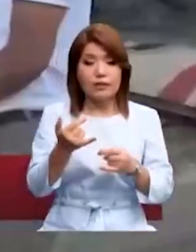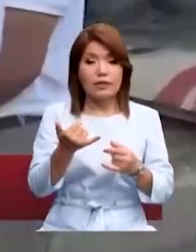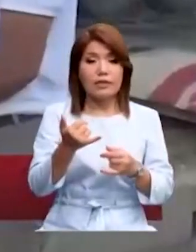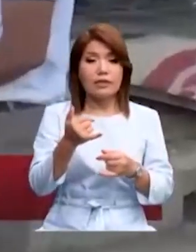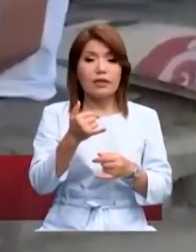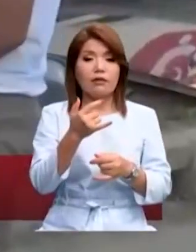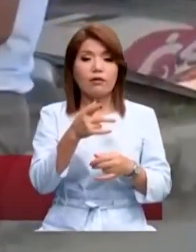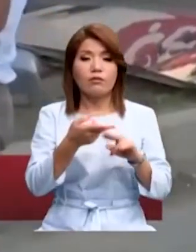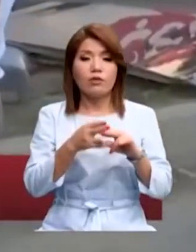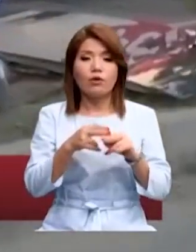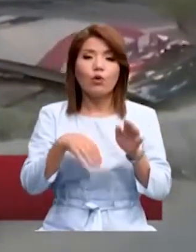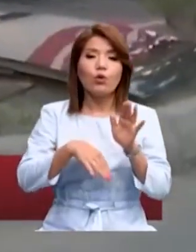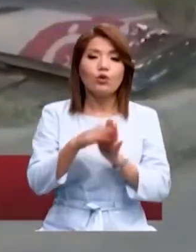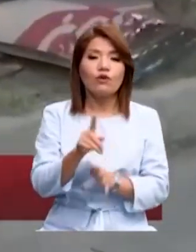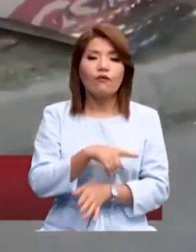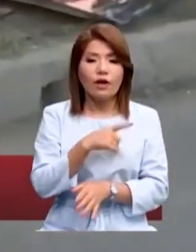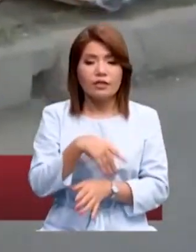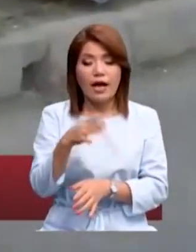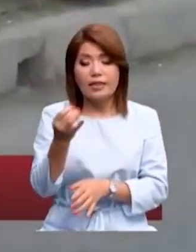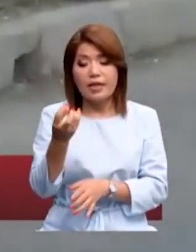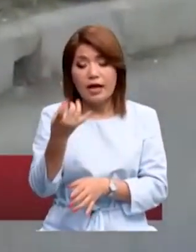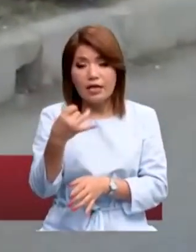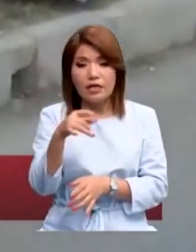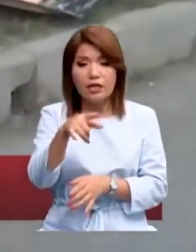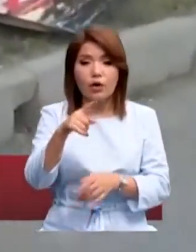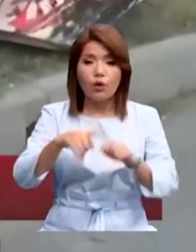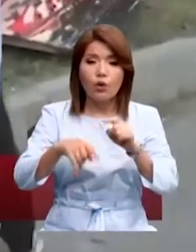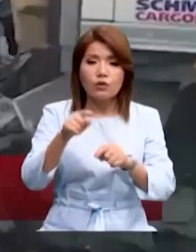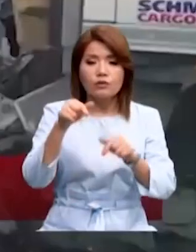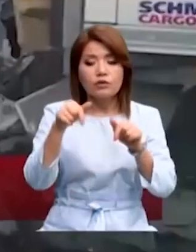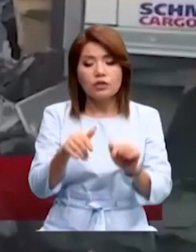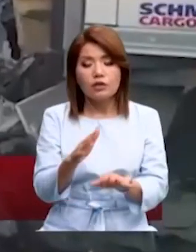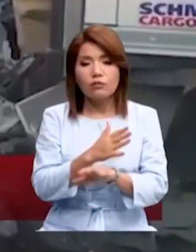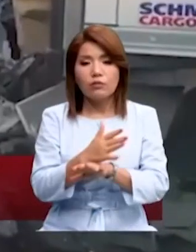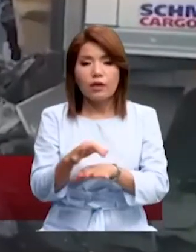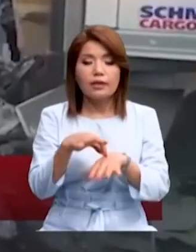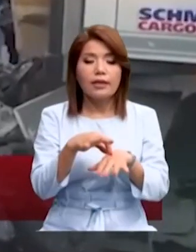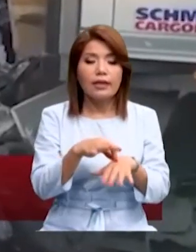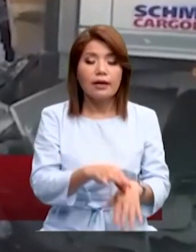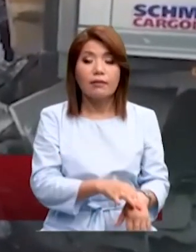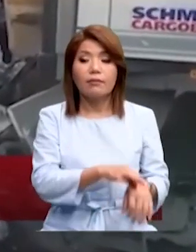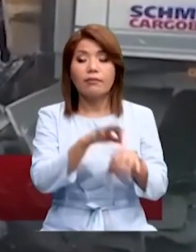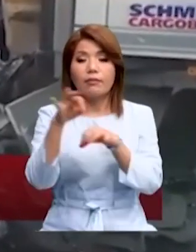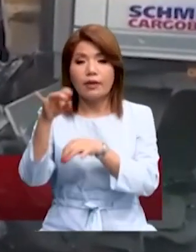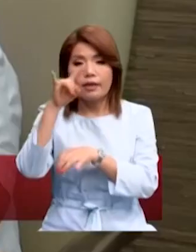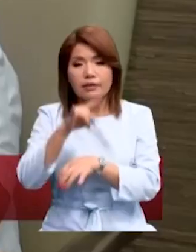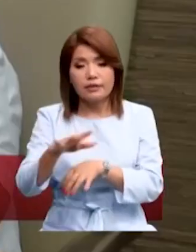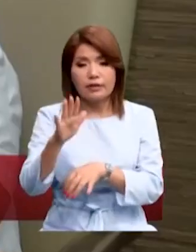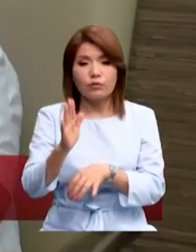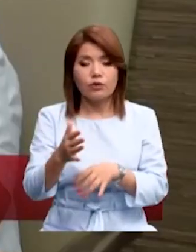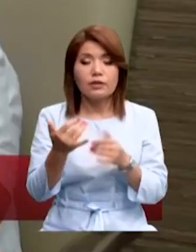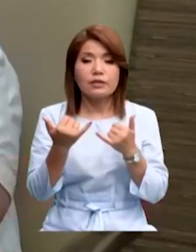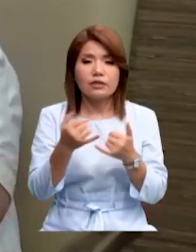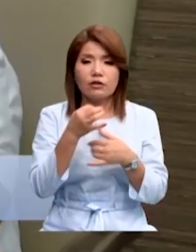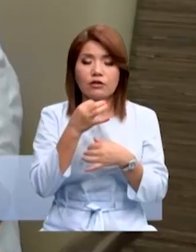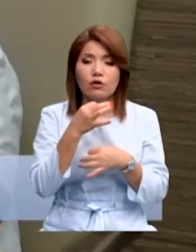Ей оказывают помощь лучшие врачи Анталия. В Турции находится их родственник. Решается вопрос о транспортировке тела погибшего в Казахстан. Сейчас в